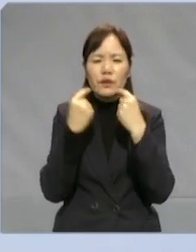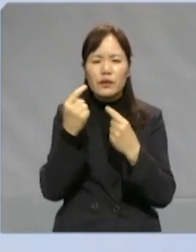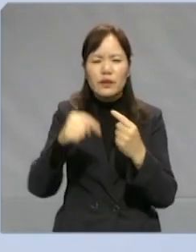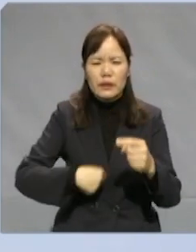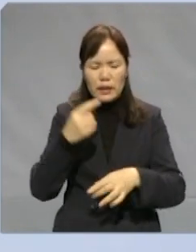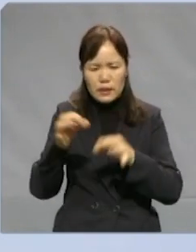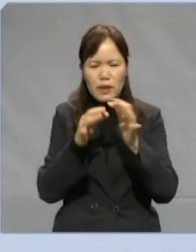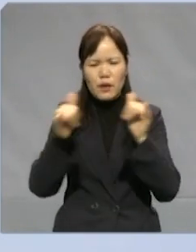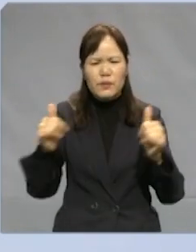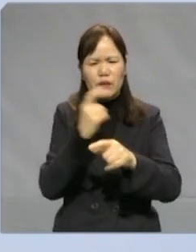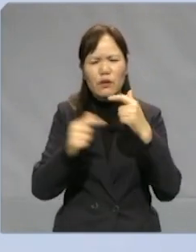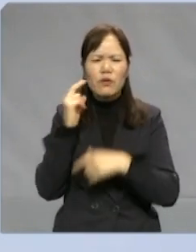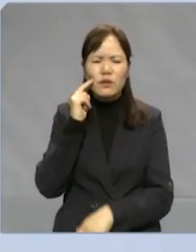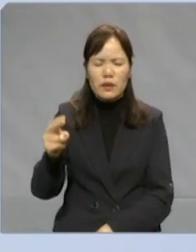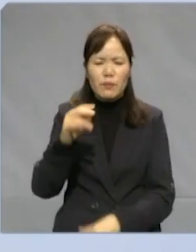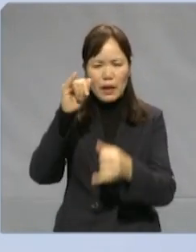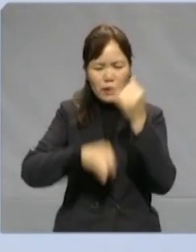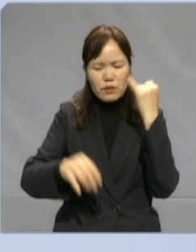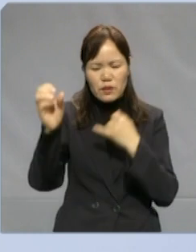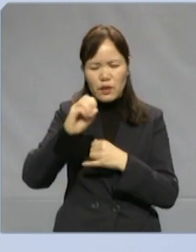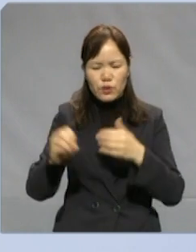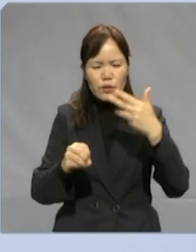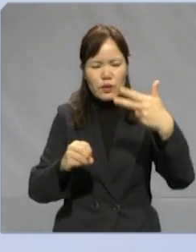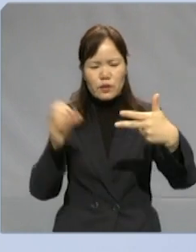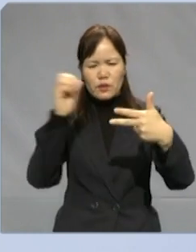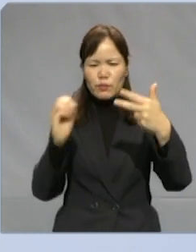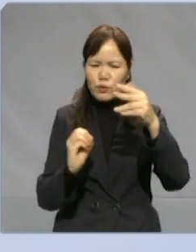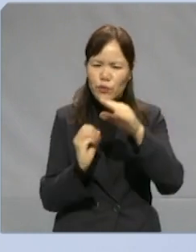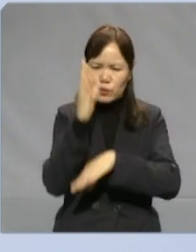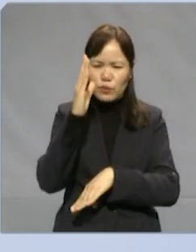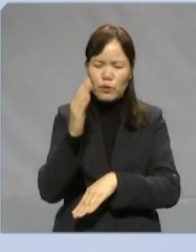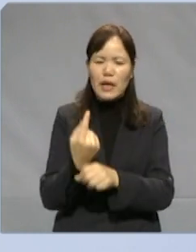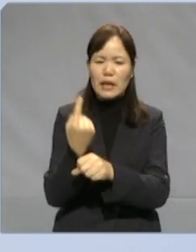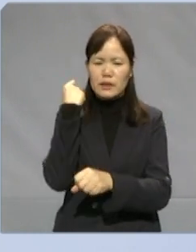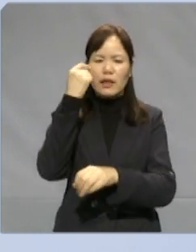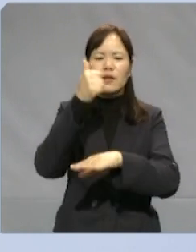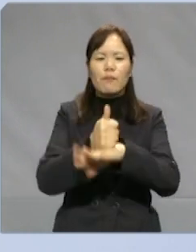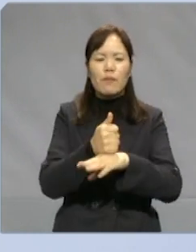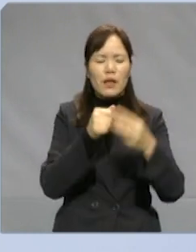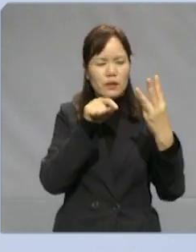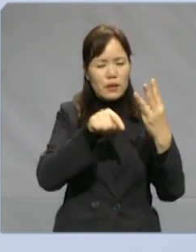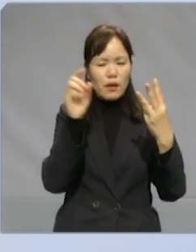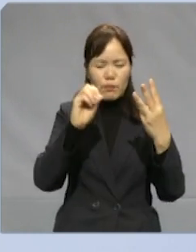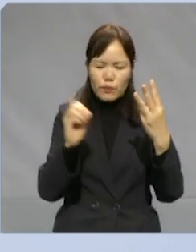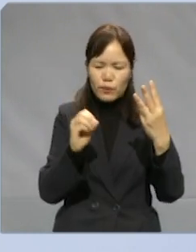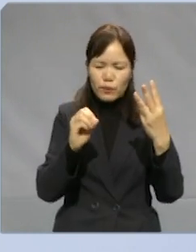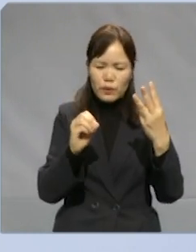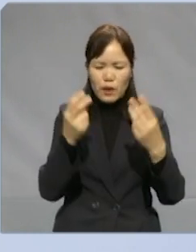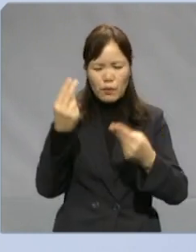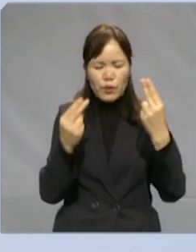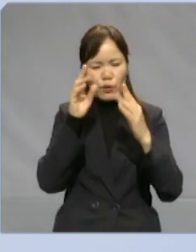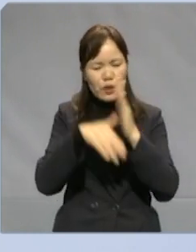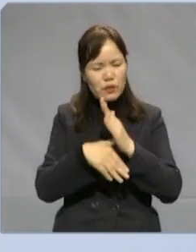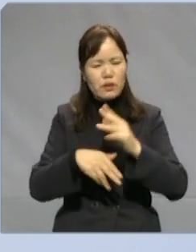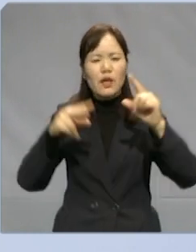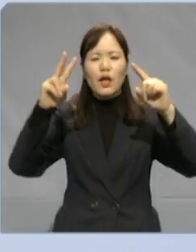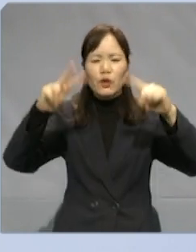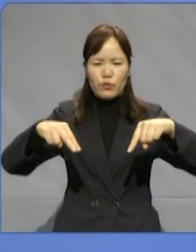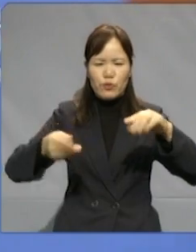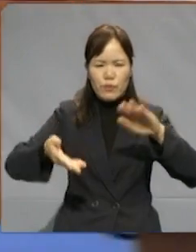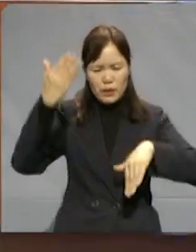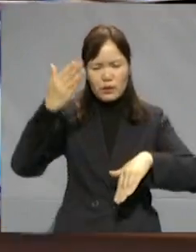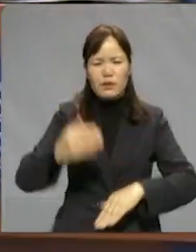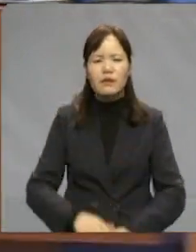심각합니다 연체율이 무려 7% 넘겼는데 년말 3% 대와 비교하면 두배 넘게 충